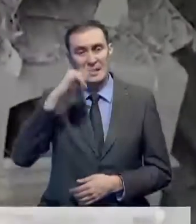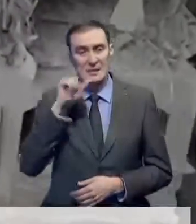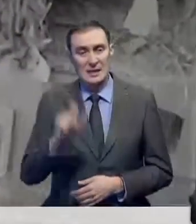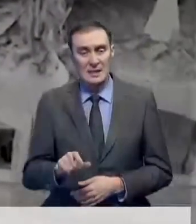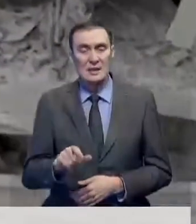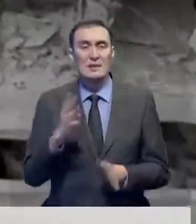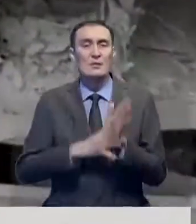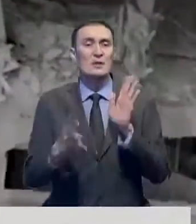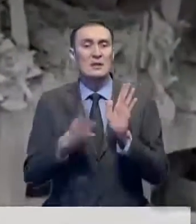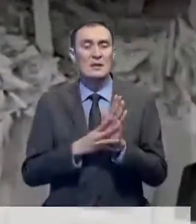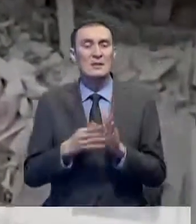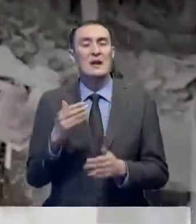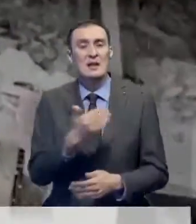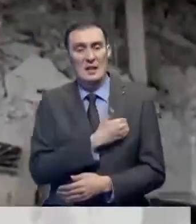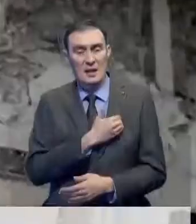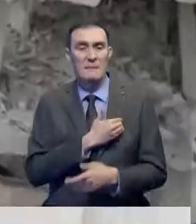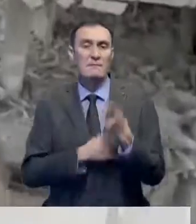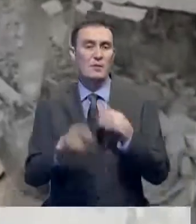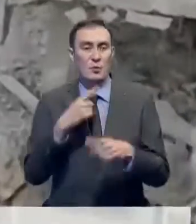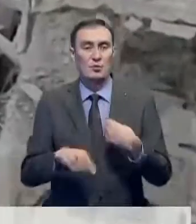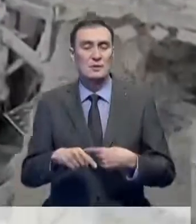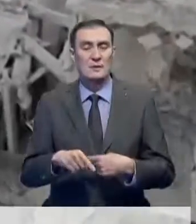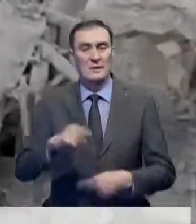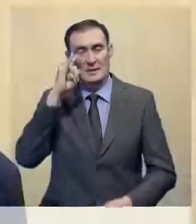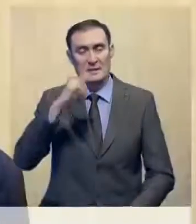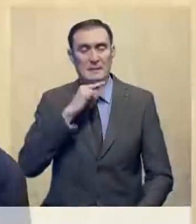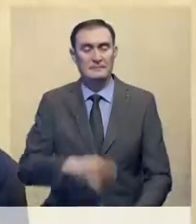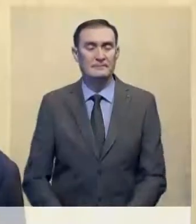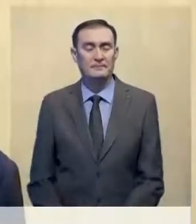казахстанец, 99 изъявили желание покинуть это место.